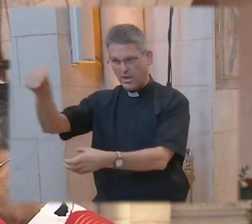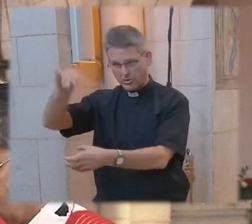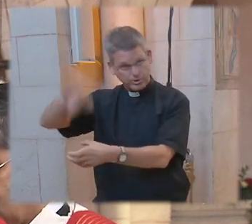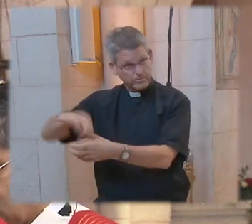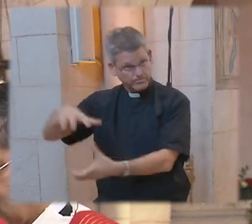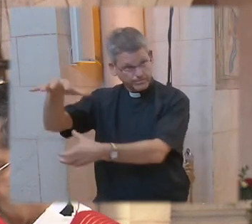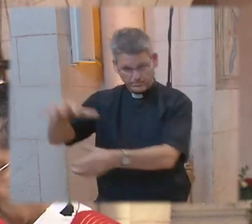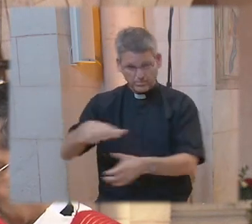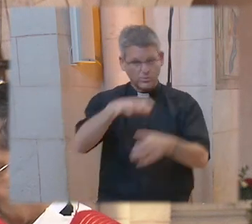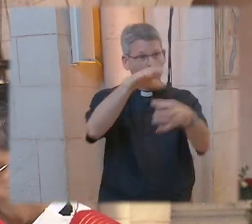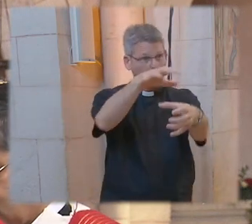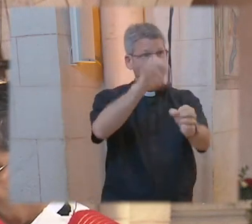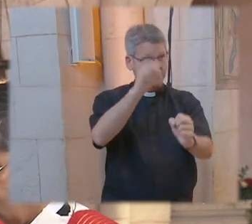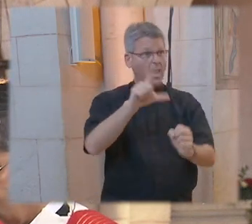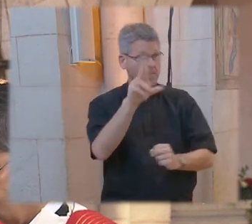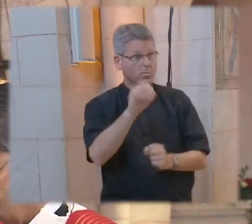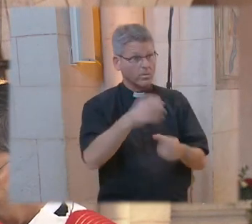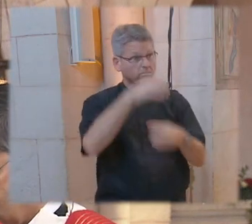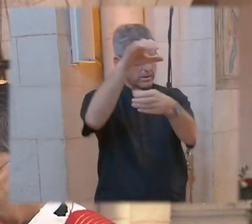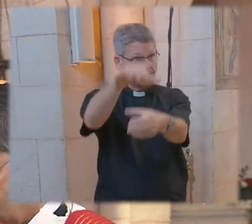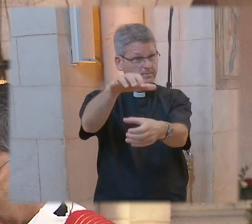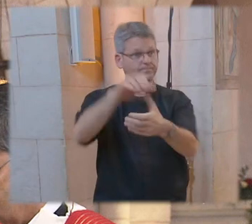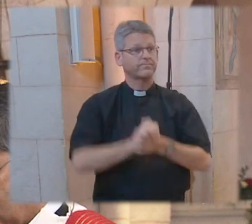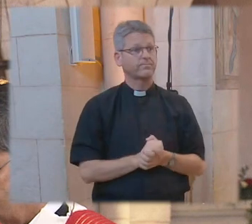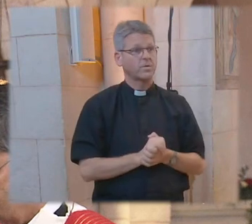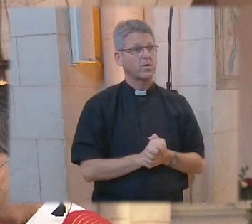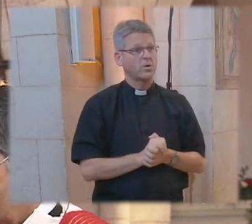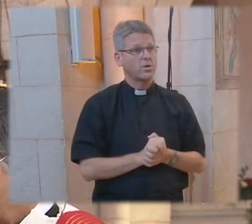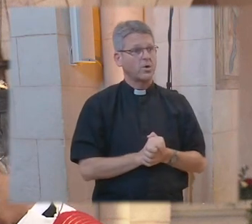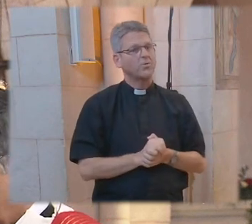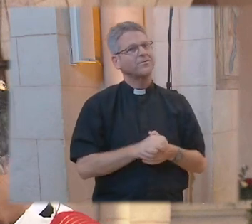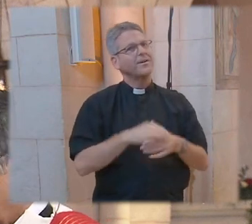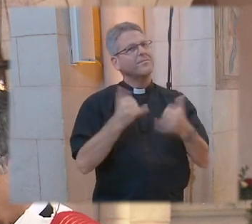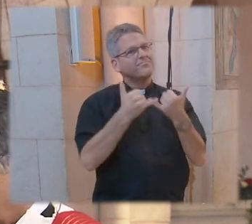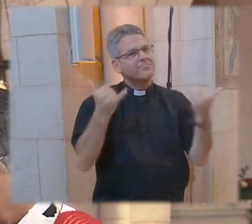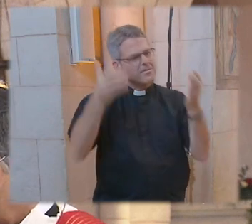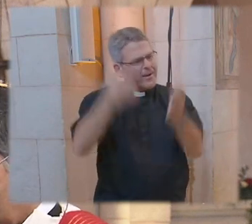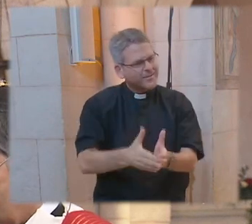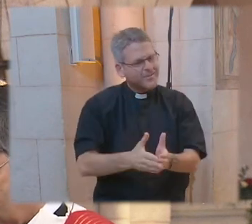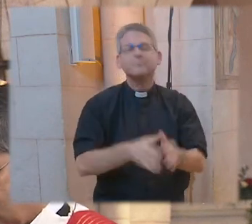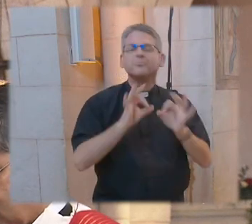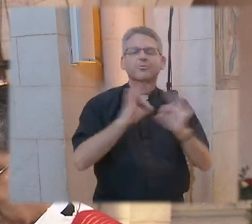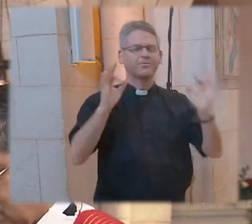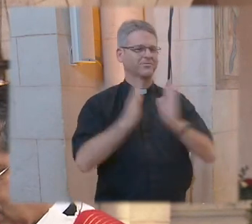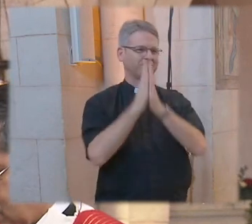heimkehrenden Palutinern nach Limburg gebracht und in feierlicher Form